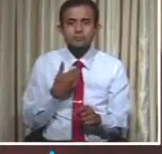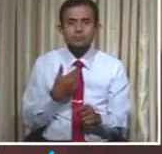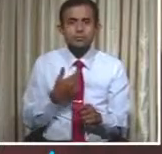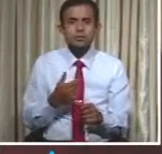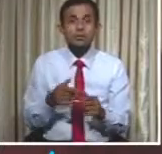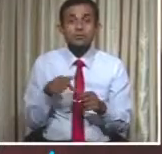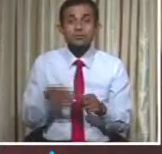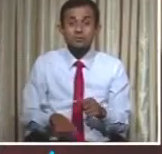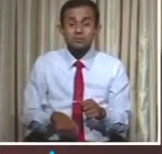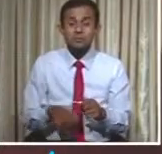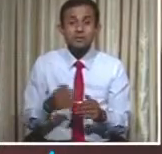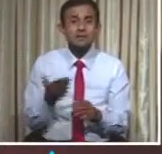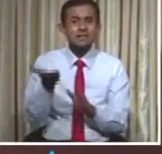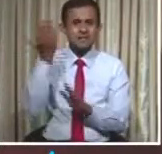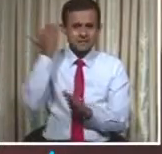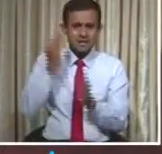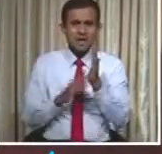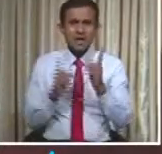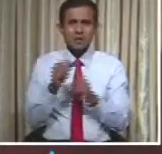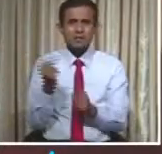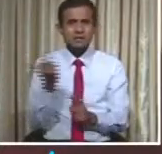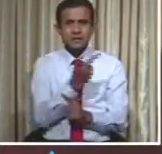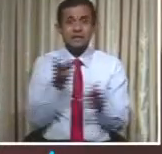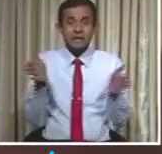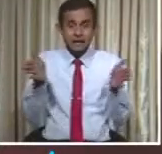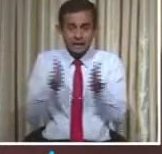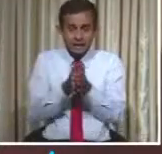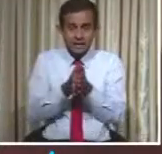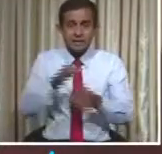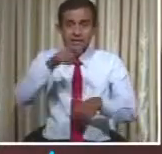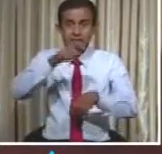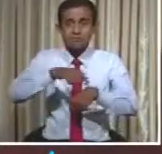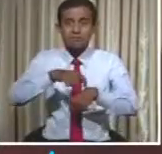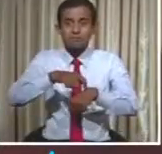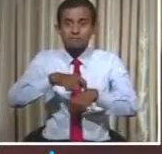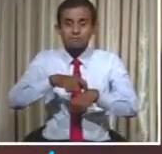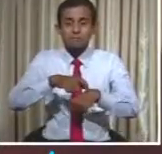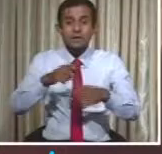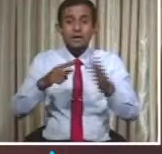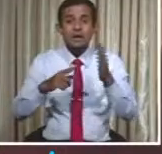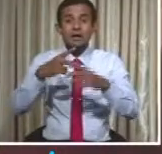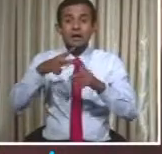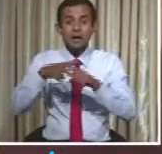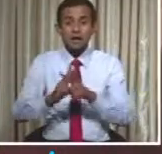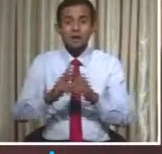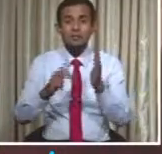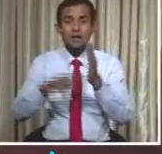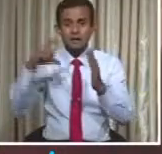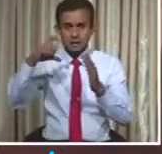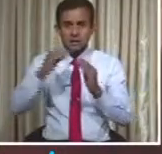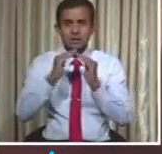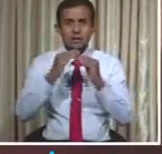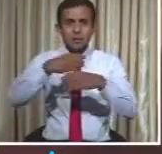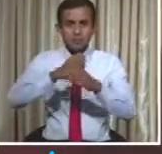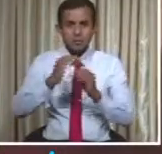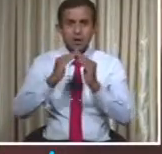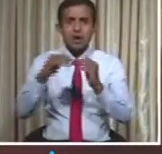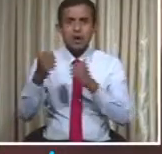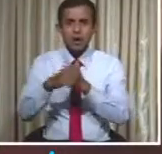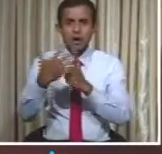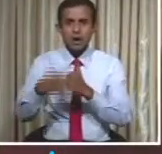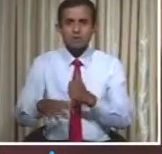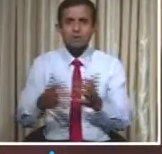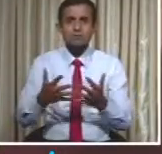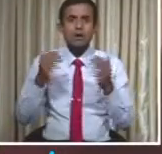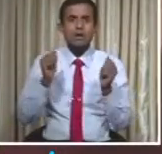යන්න දෙන්නේ ඉස්සර මේ අමාත්‍යංශ දෙකම එකට තියෙන කාලේ මේ කාර්මික සංවර්ධන මණ්ඩලයේ එවැනි පරිශේණාගාරයක් හදන්න පටන් අරන් ඒක